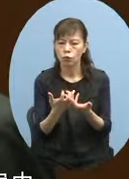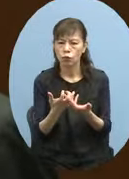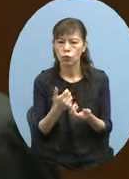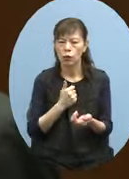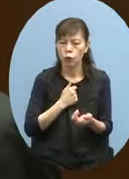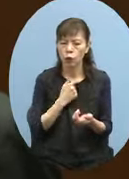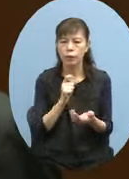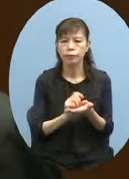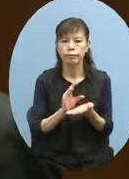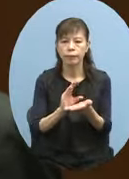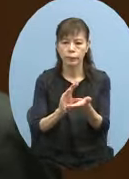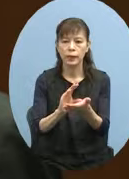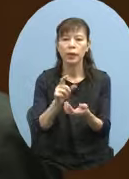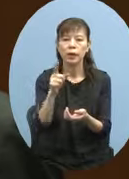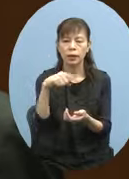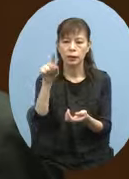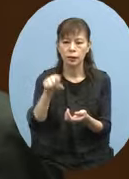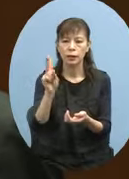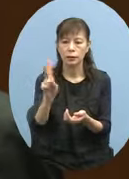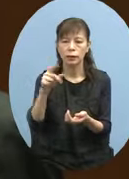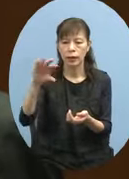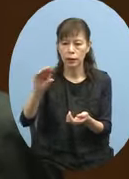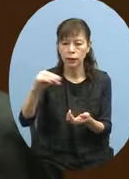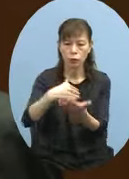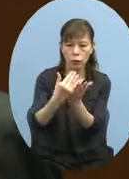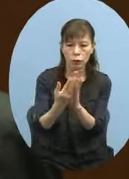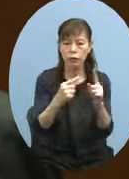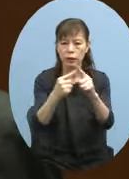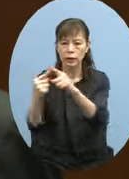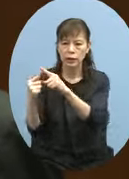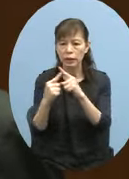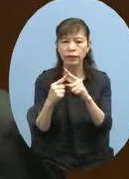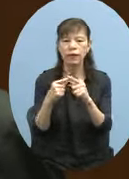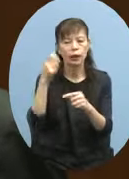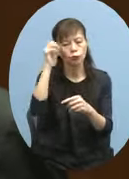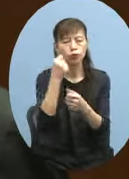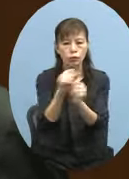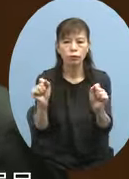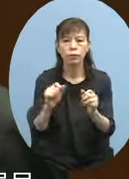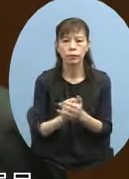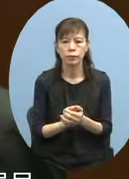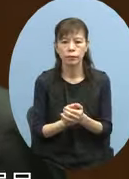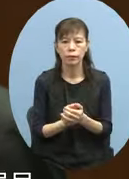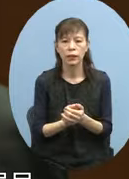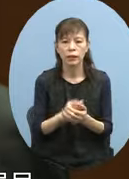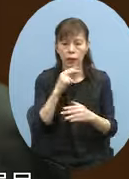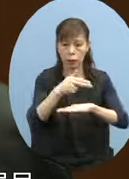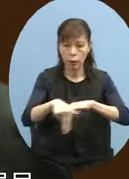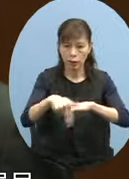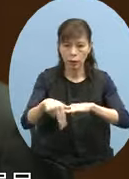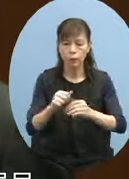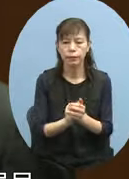面所涉及超過1200億元嘅各項紓民困嘅措施。預算案之